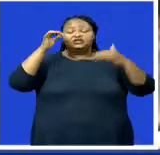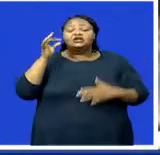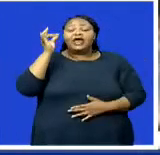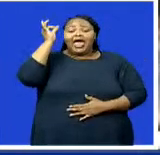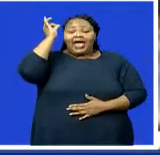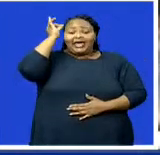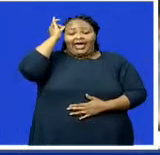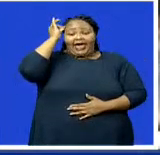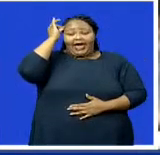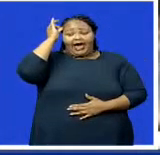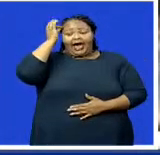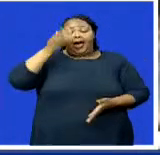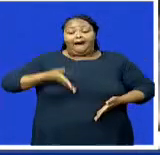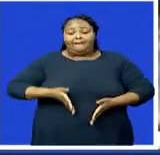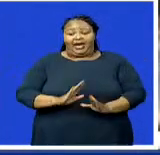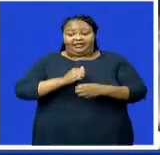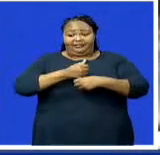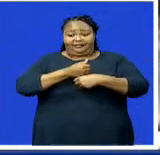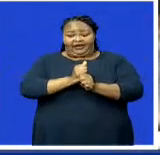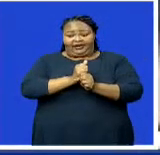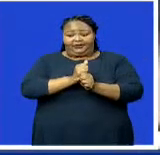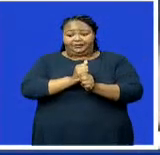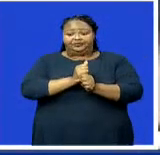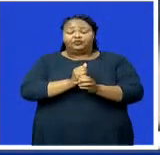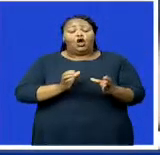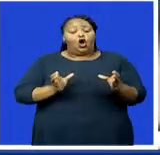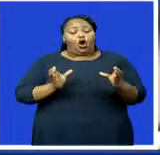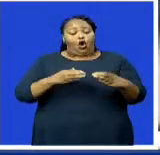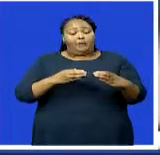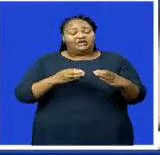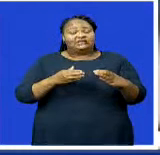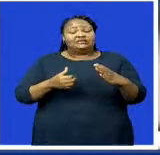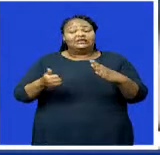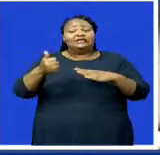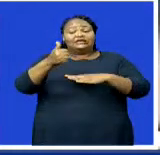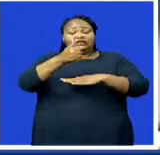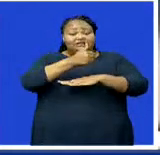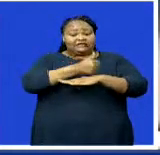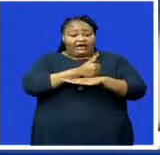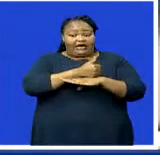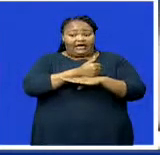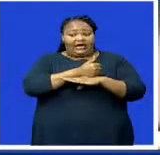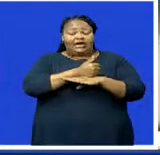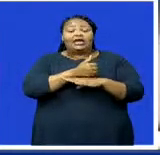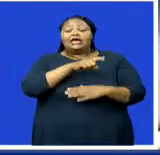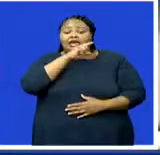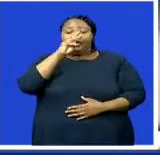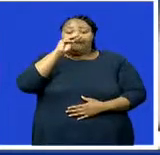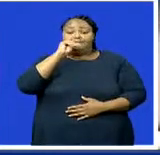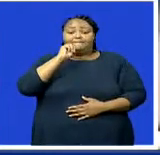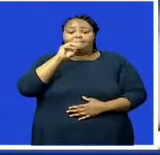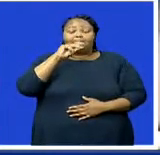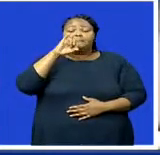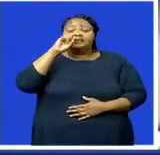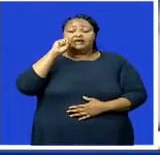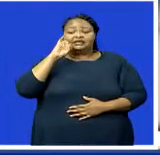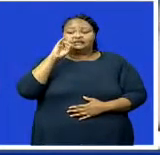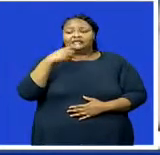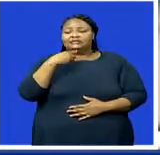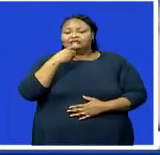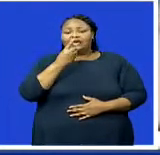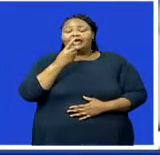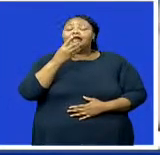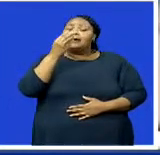welibandla lelibutha imali yekulwa nemkhuhlane iCOVID-19 Dr. Phil Mnisi uthi le mali